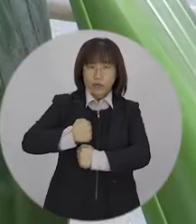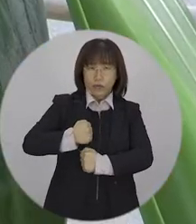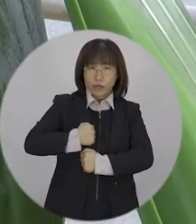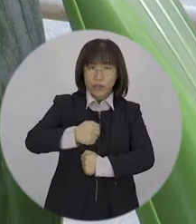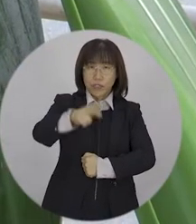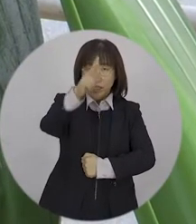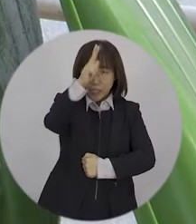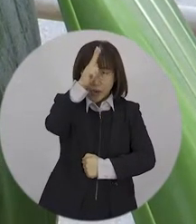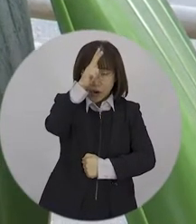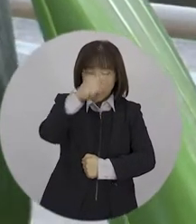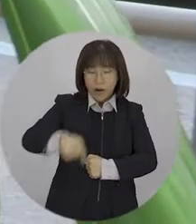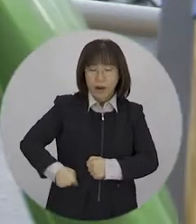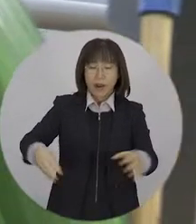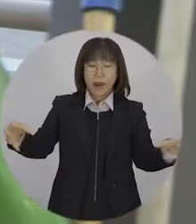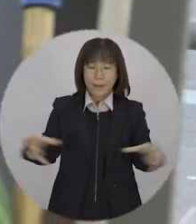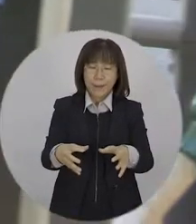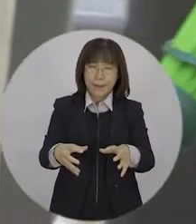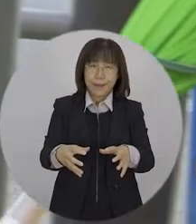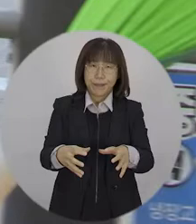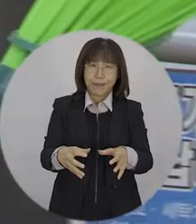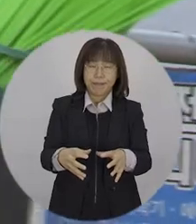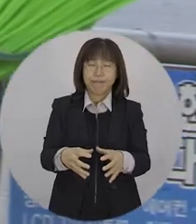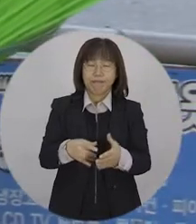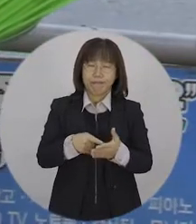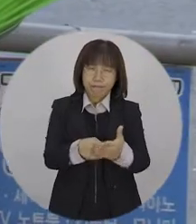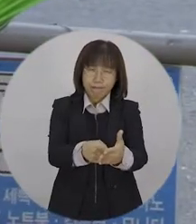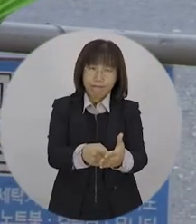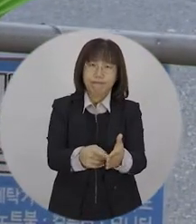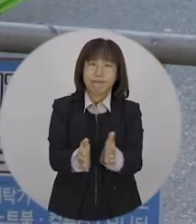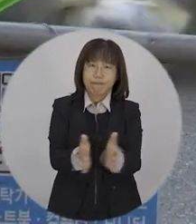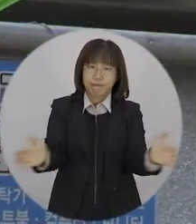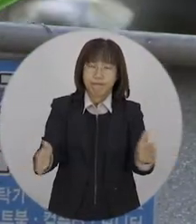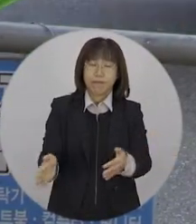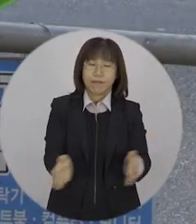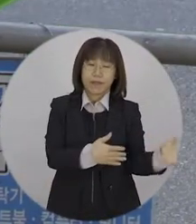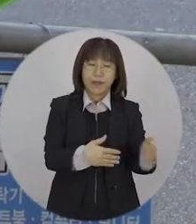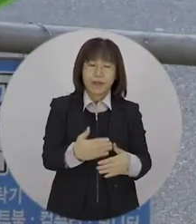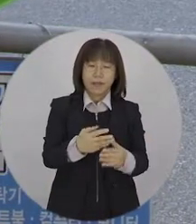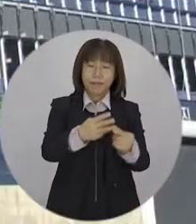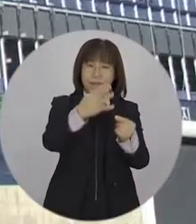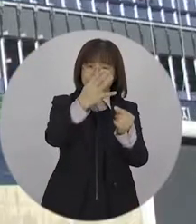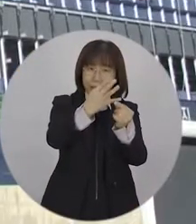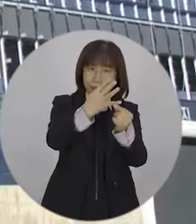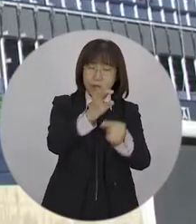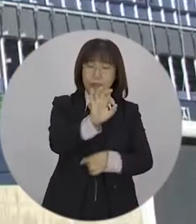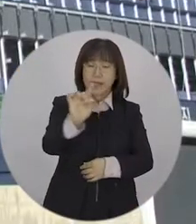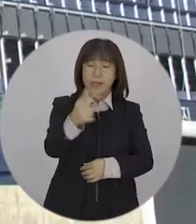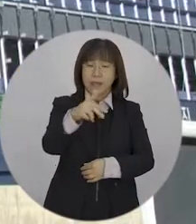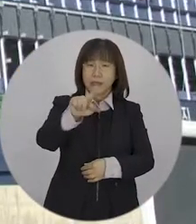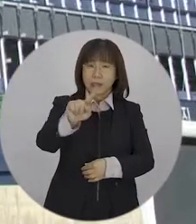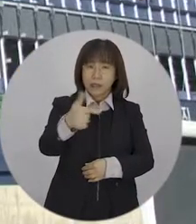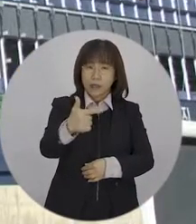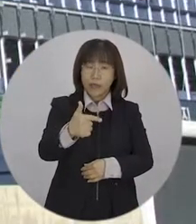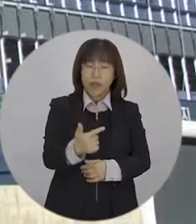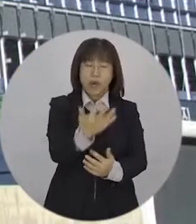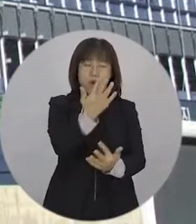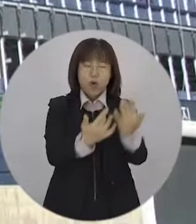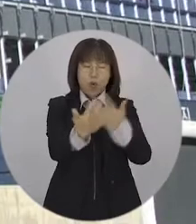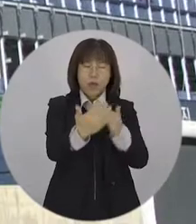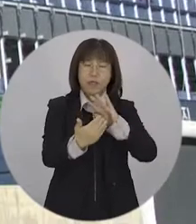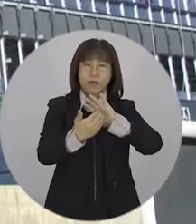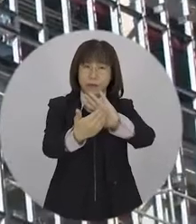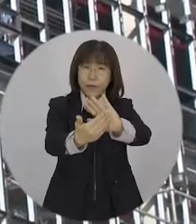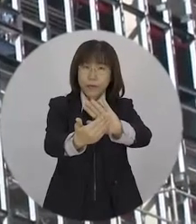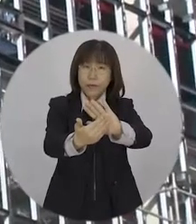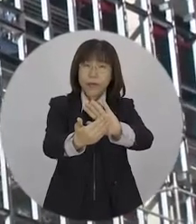구축해 빈틈없는 재설 대책 을 추진합니다 안전 분야에서는 화재예방 강화와 주요